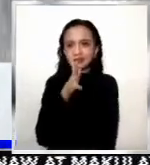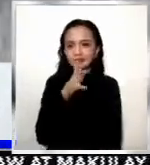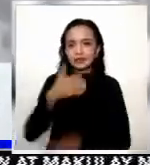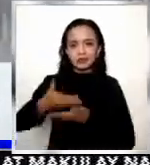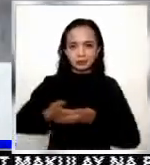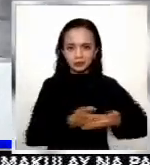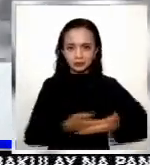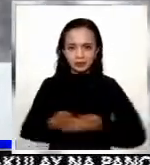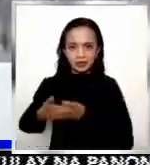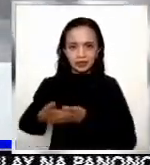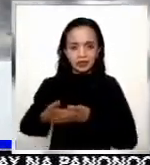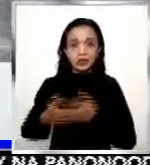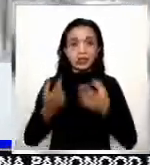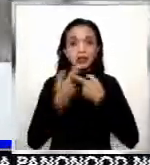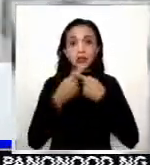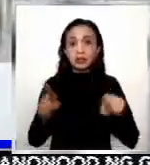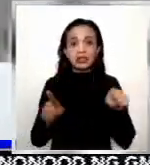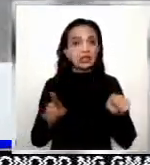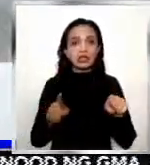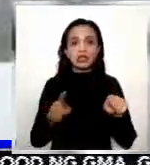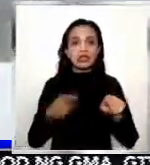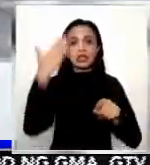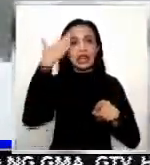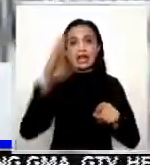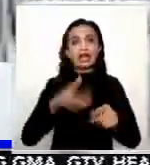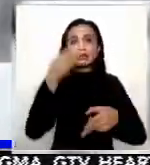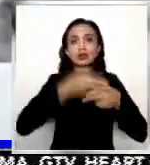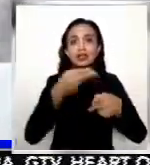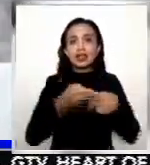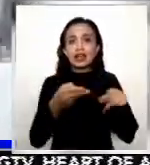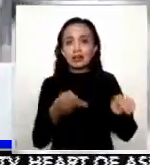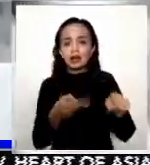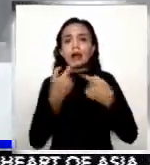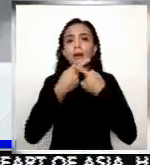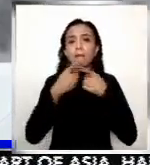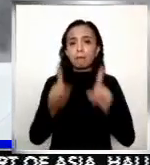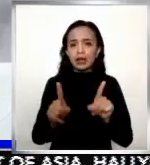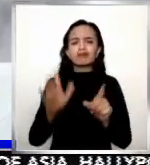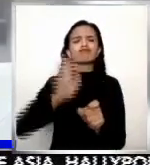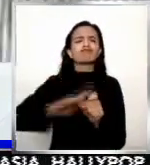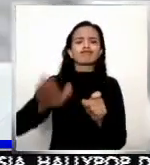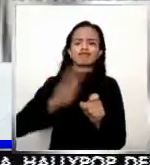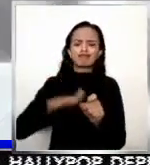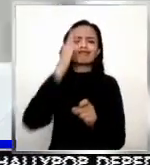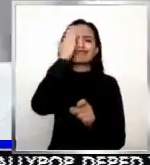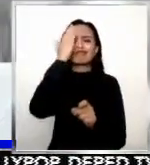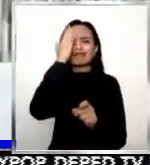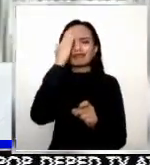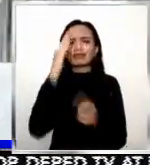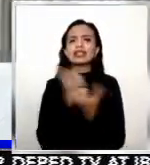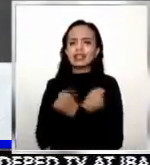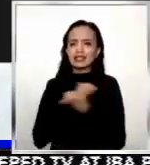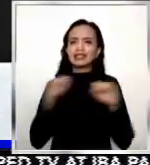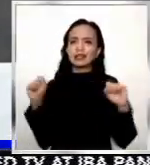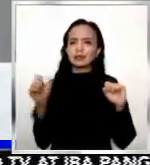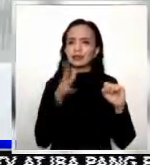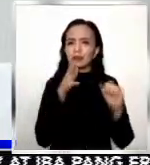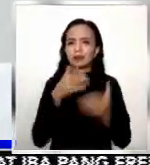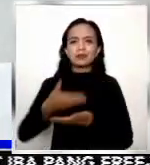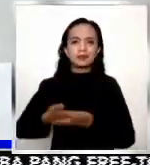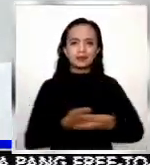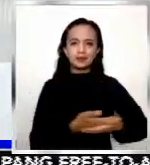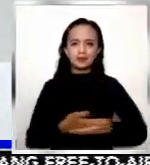man lang daw niya nakuha ang pangalan ng mga ito, pero sapat na raw na alam niyang ligtas ang mag-ina. Ang kuha